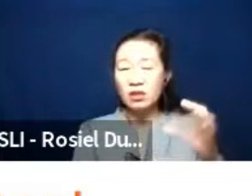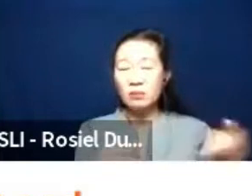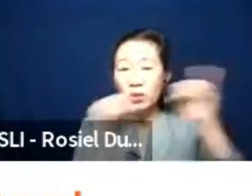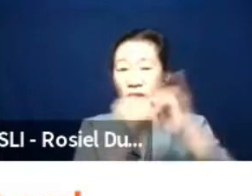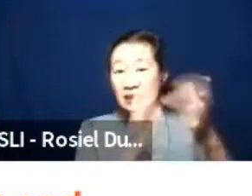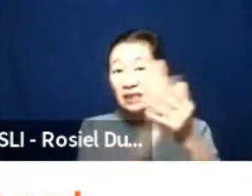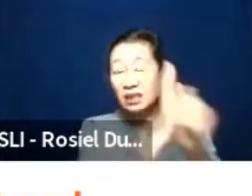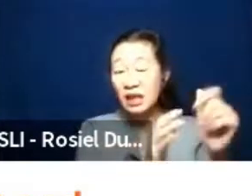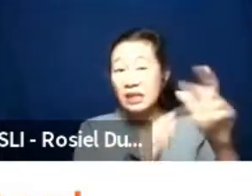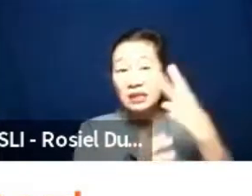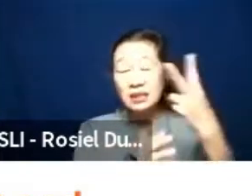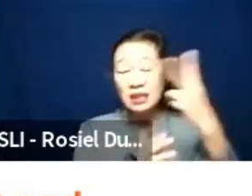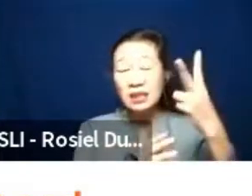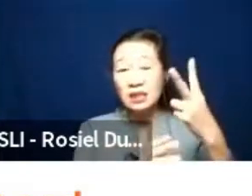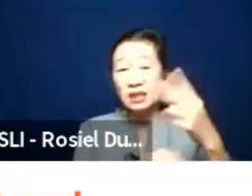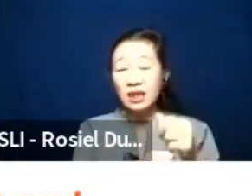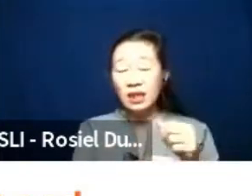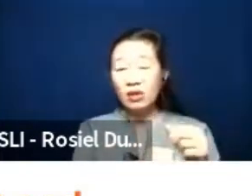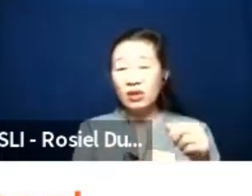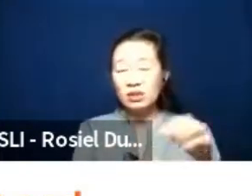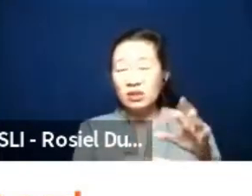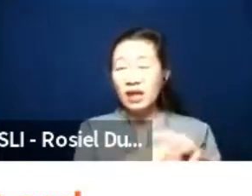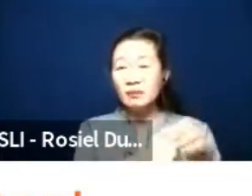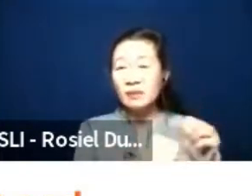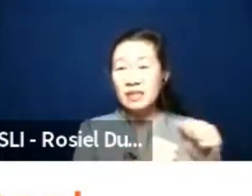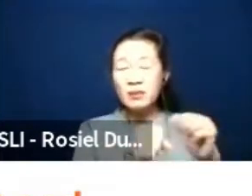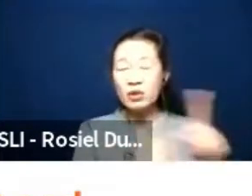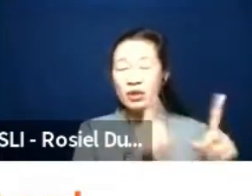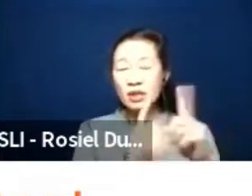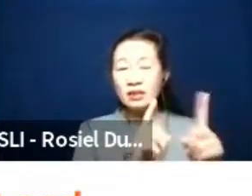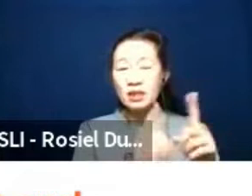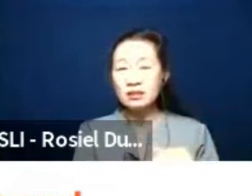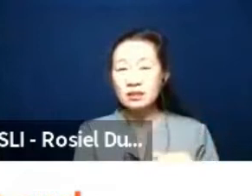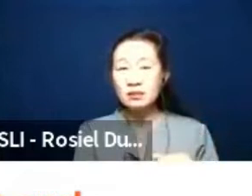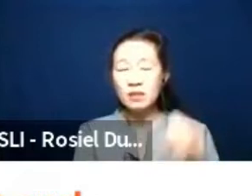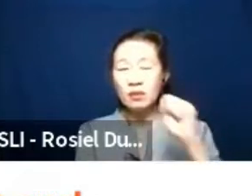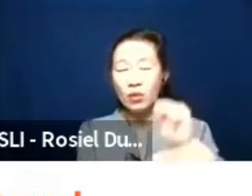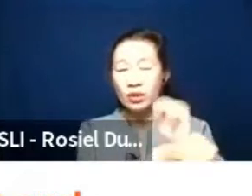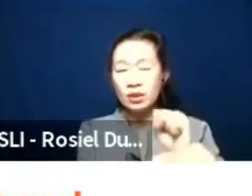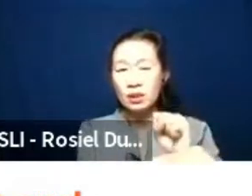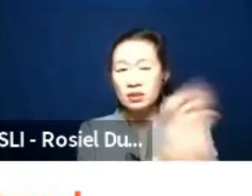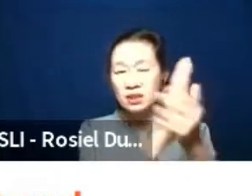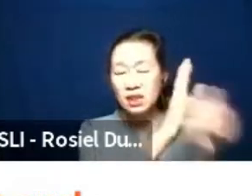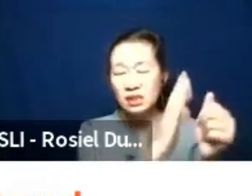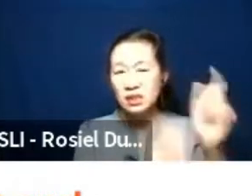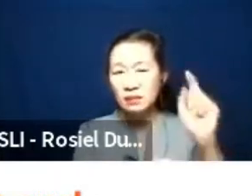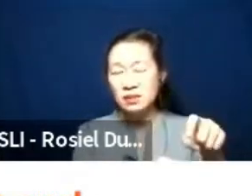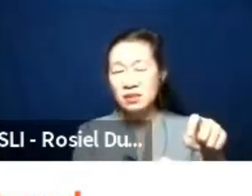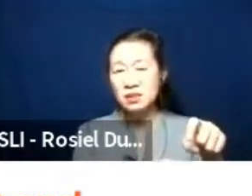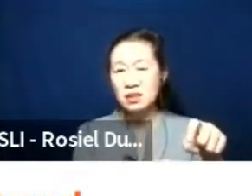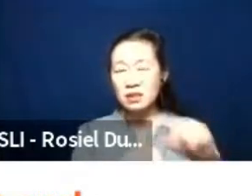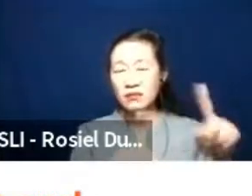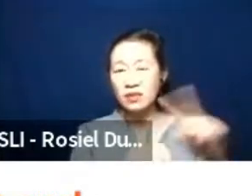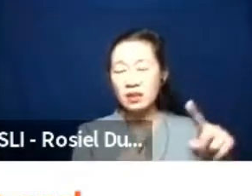makikita natin later on in the next few slides, are connected to actual work skills in different